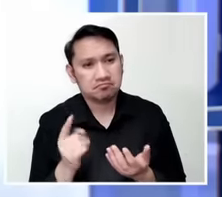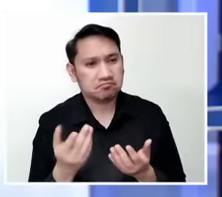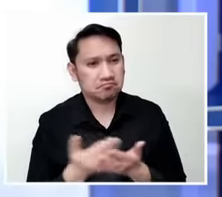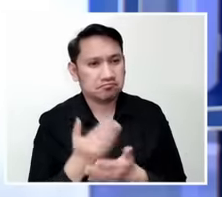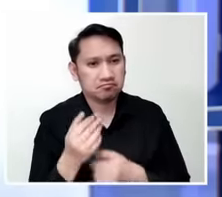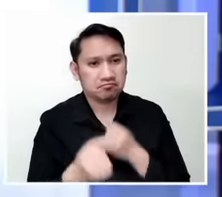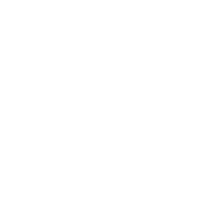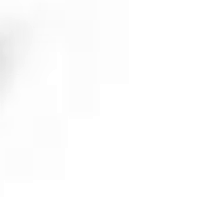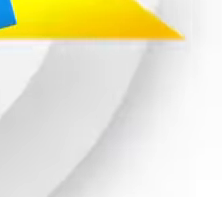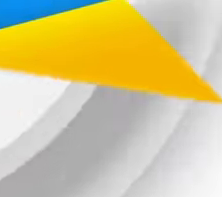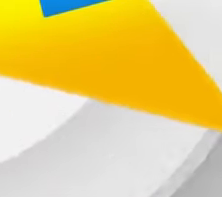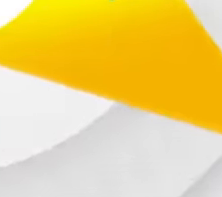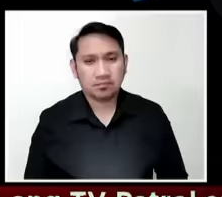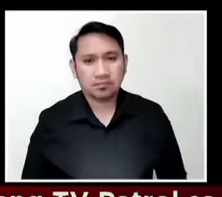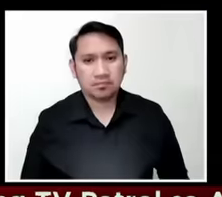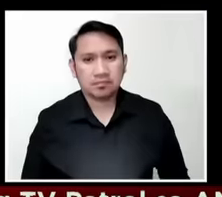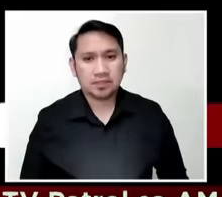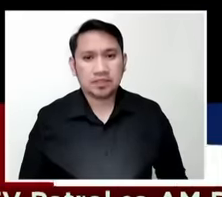Gainiel Krishnan.